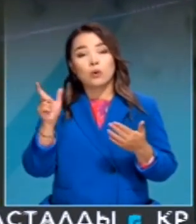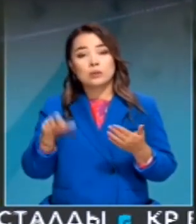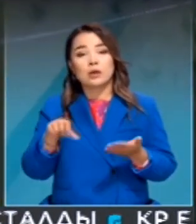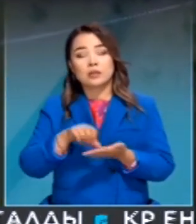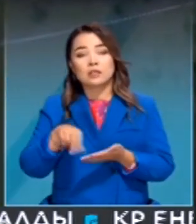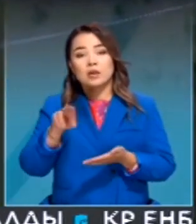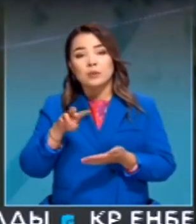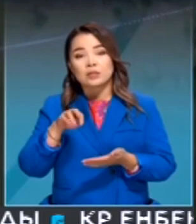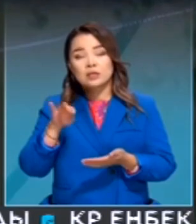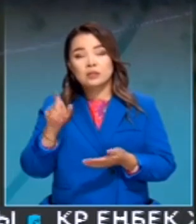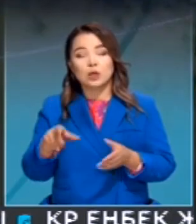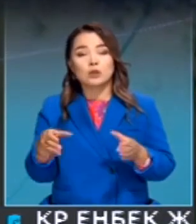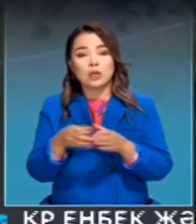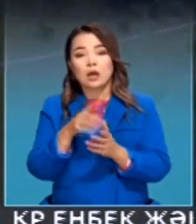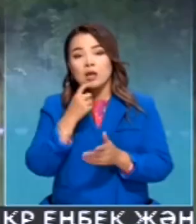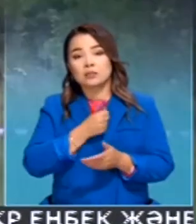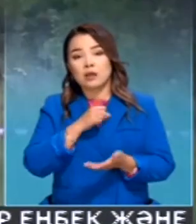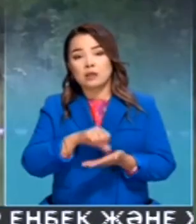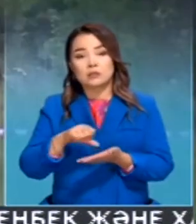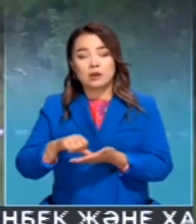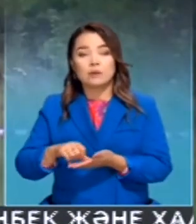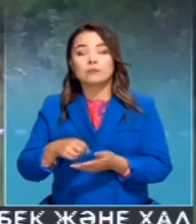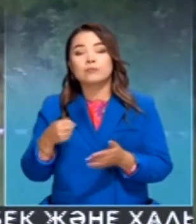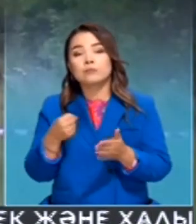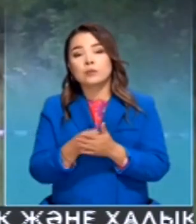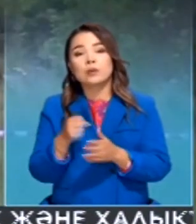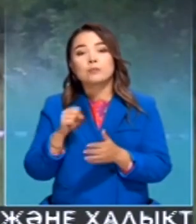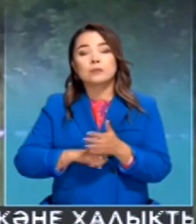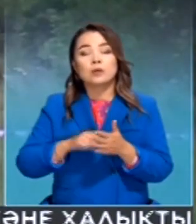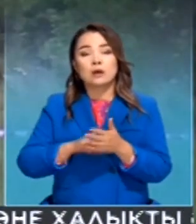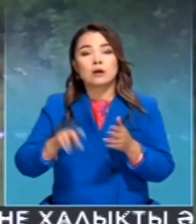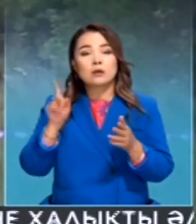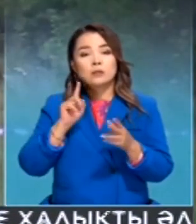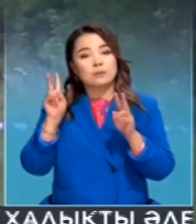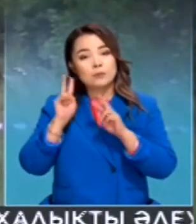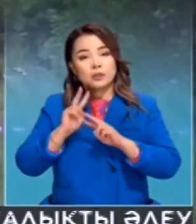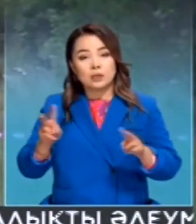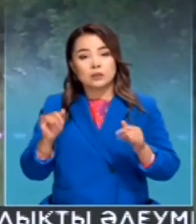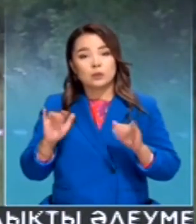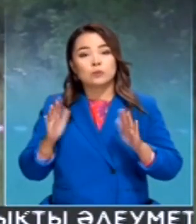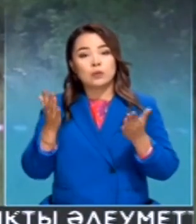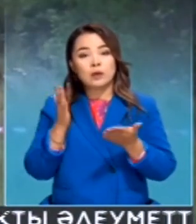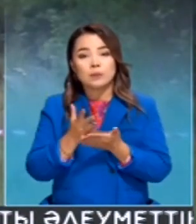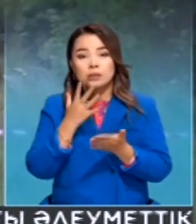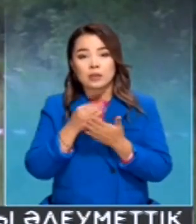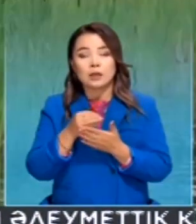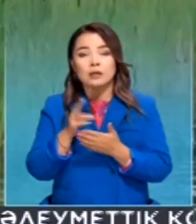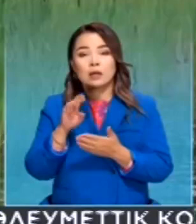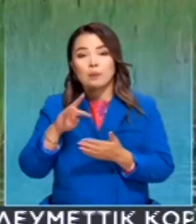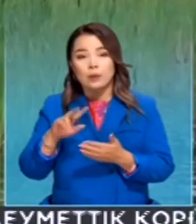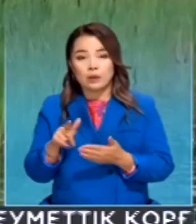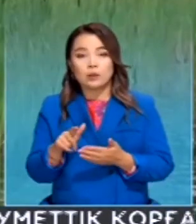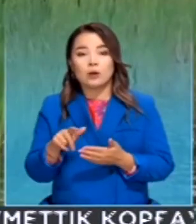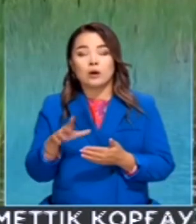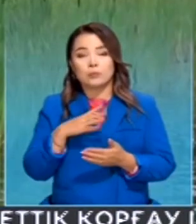осы топтың сарбаздары болған. Апатқа нақты не себеп болғаны әзірге белгісіз. Бұл оқиғаға байланысты Кремль мен елдің қорғаныс